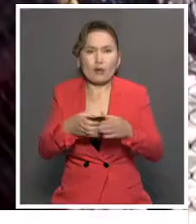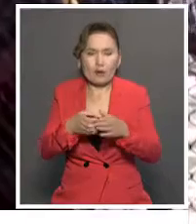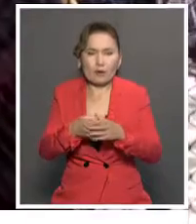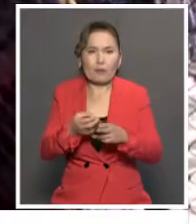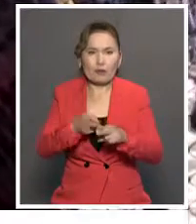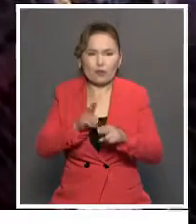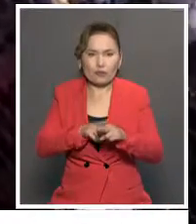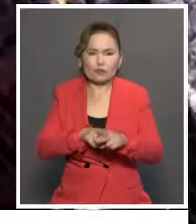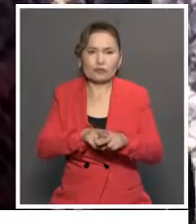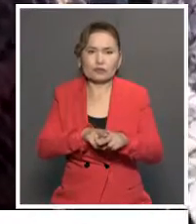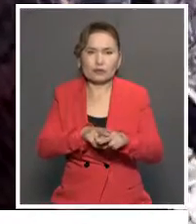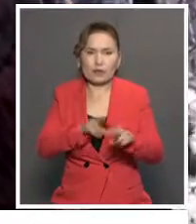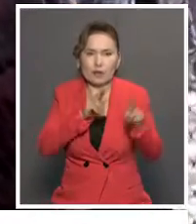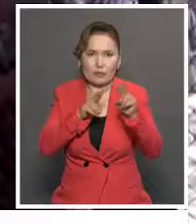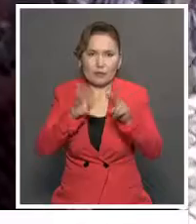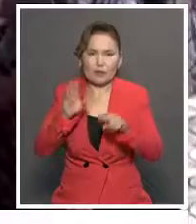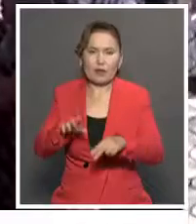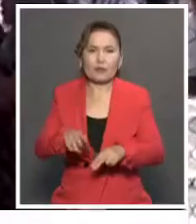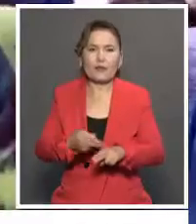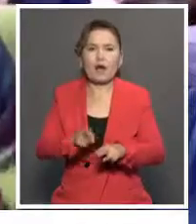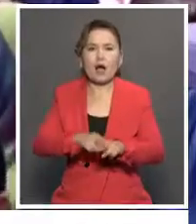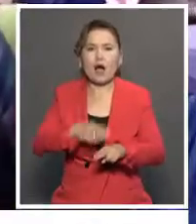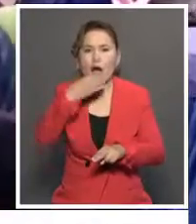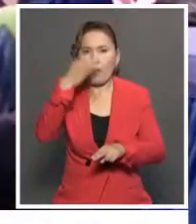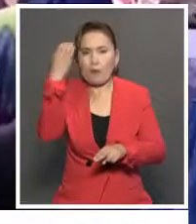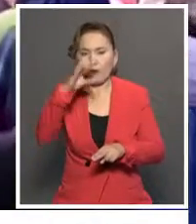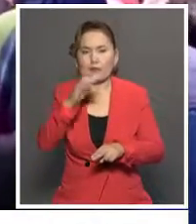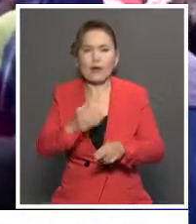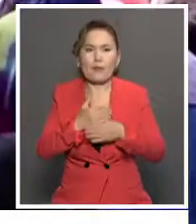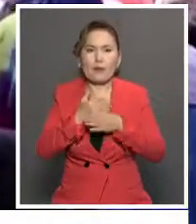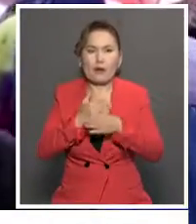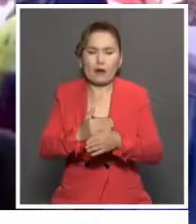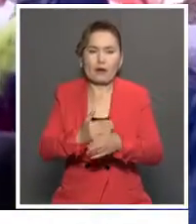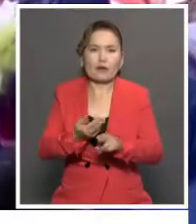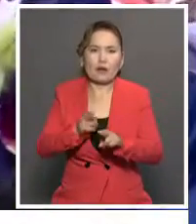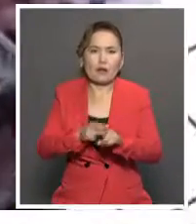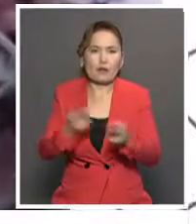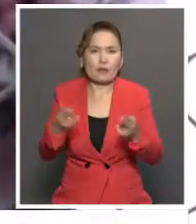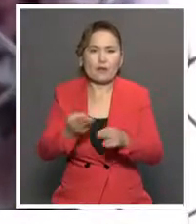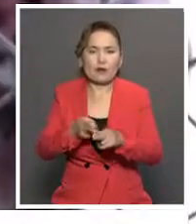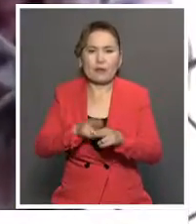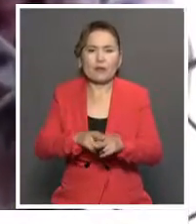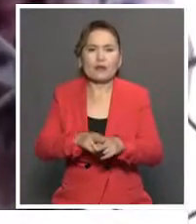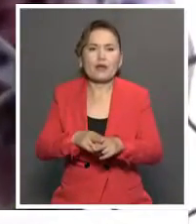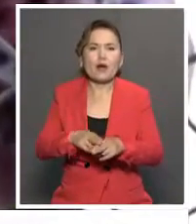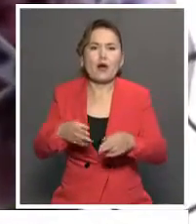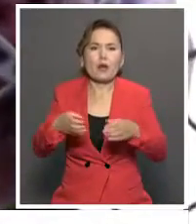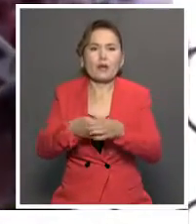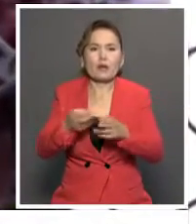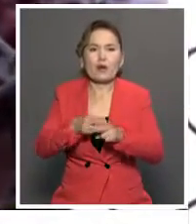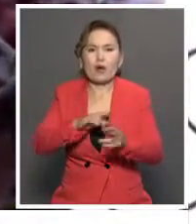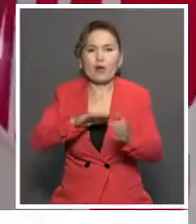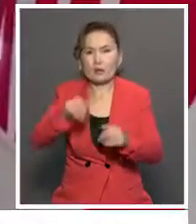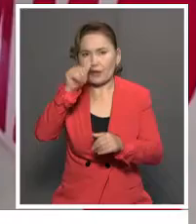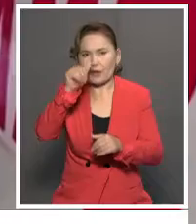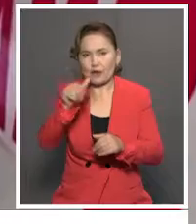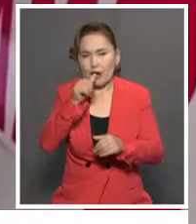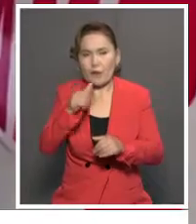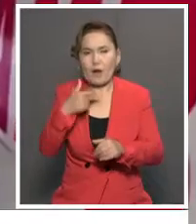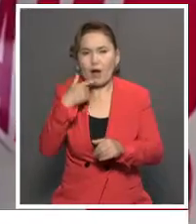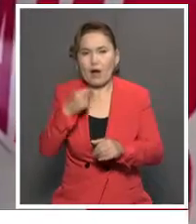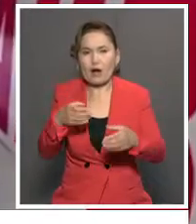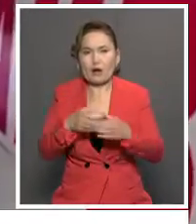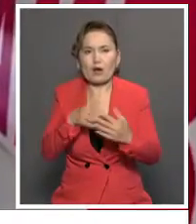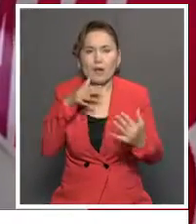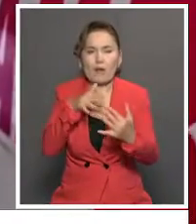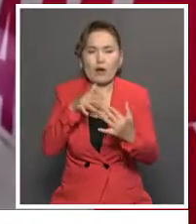болады. Соғыстан көзі ұшпаған Ауғанстан гуманитарлық дағдарысқа тап болды. Біріккен ұлттар ұйымының дерегенше өткен айда қарулы қақтығыстан